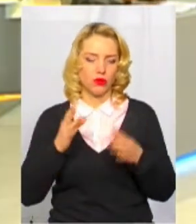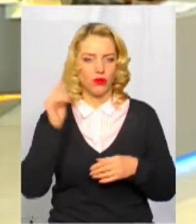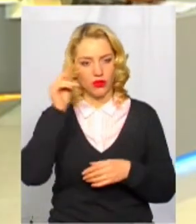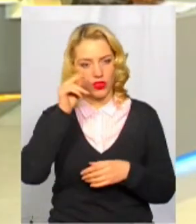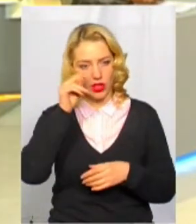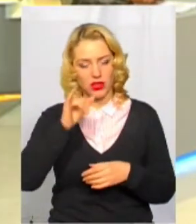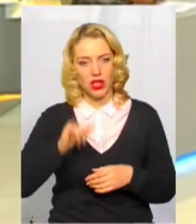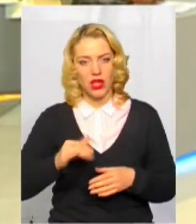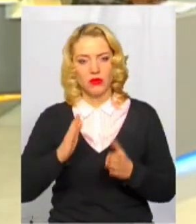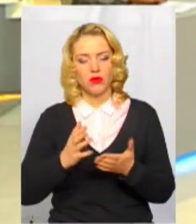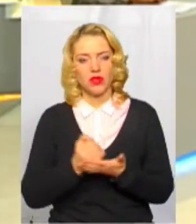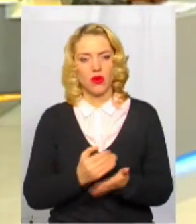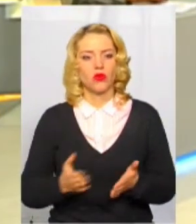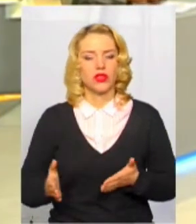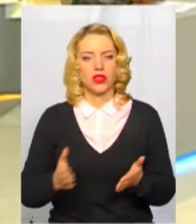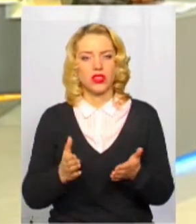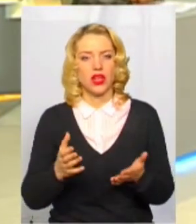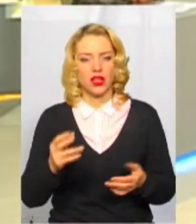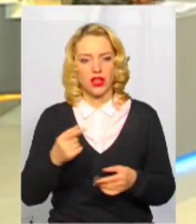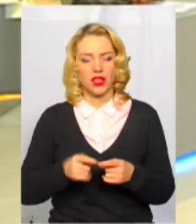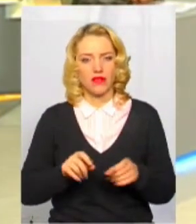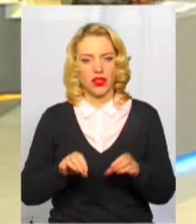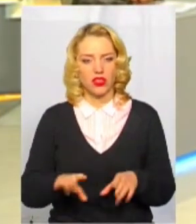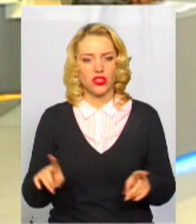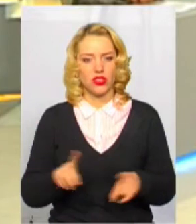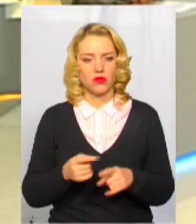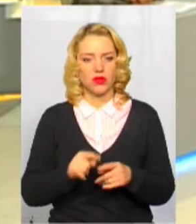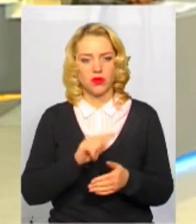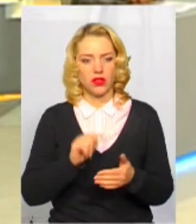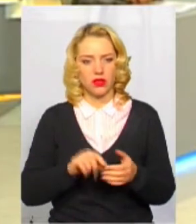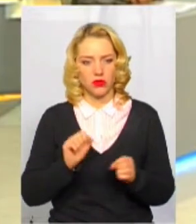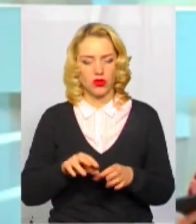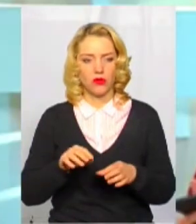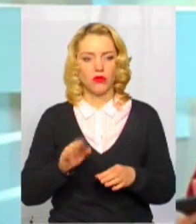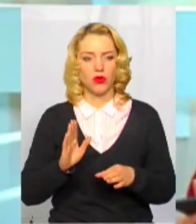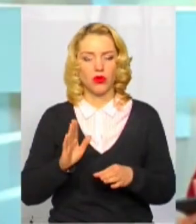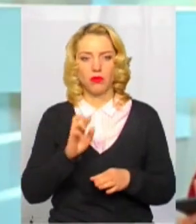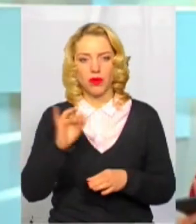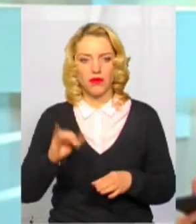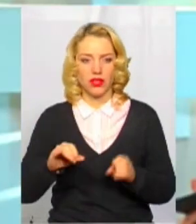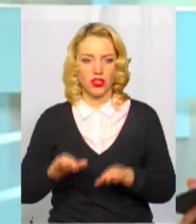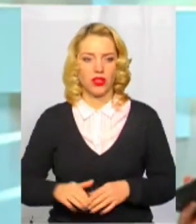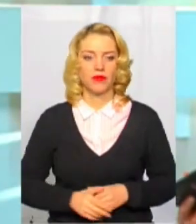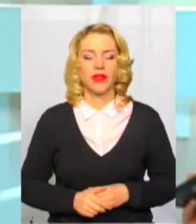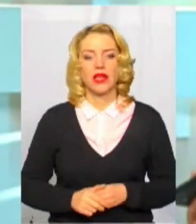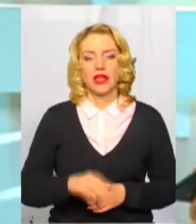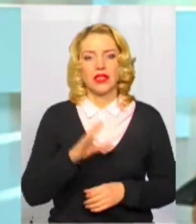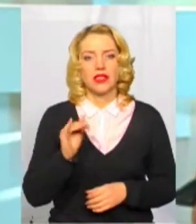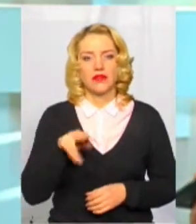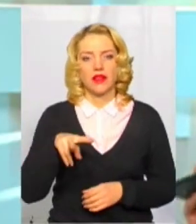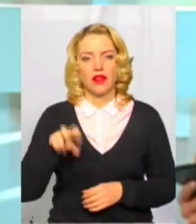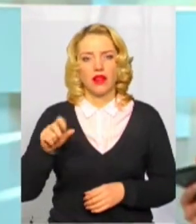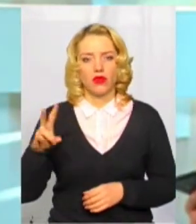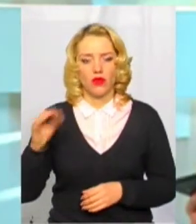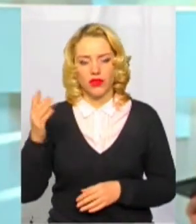вивчати, знаходити шляхи їх вирішення для того, щоб ці питання можна було врегулювати. Дякую. Пані Світлано, ви згадали не